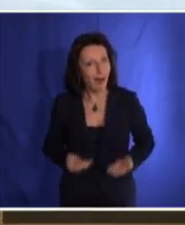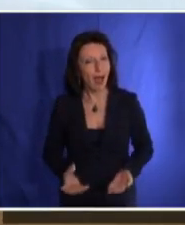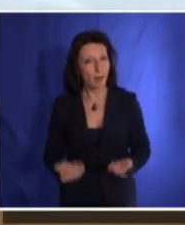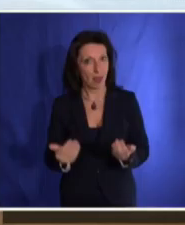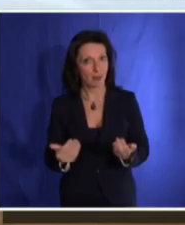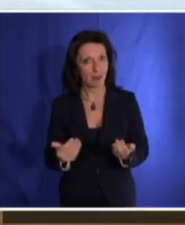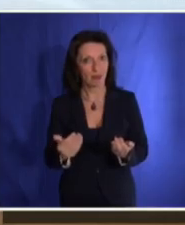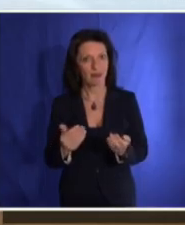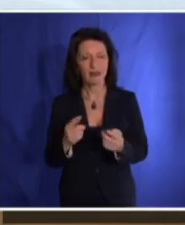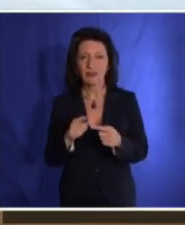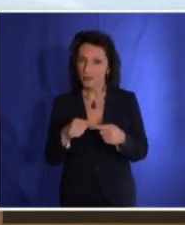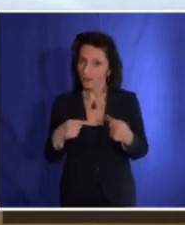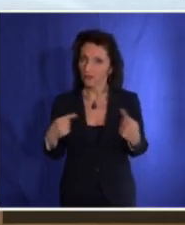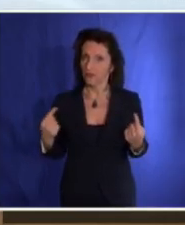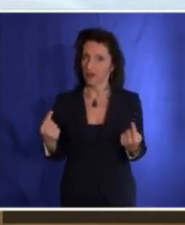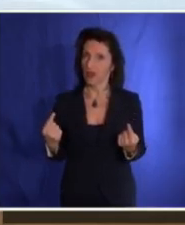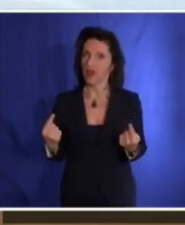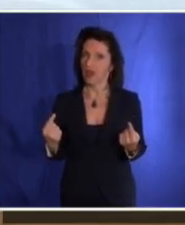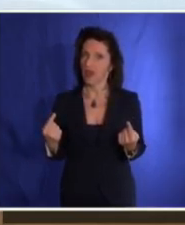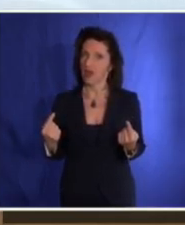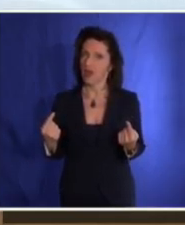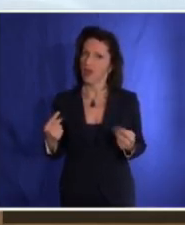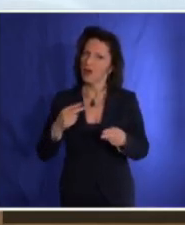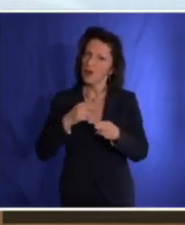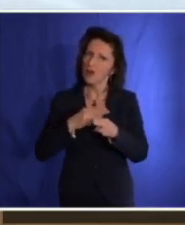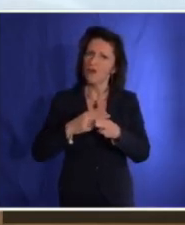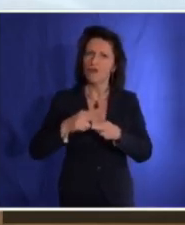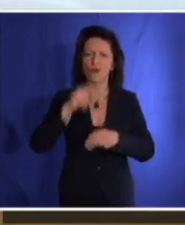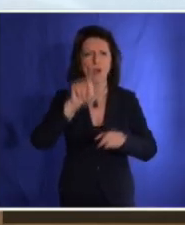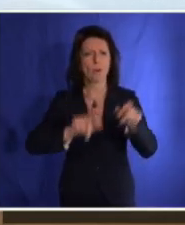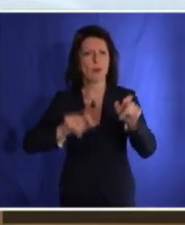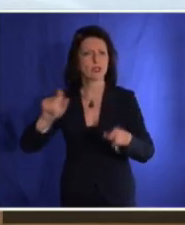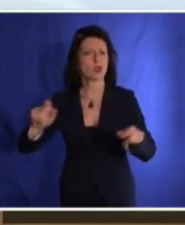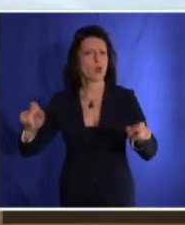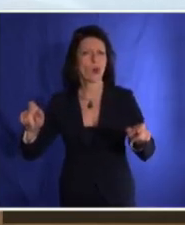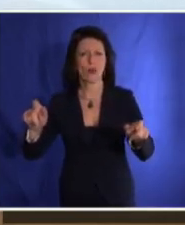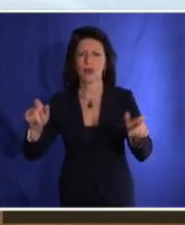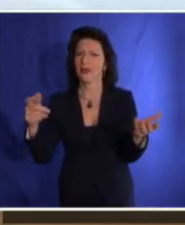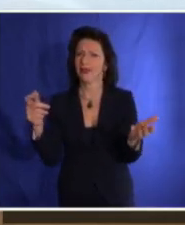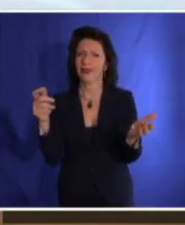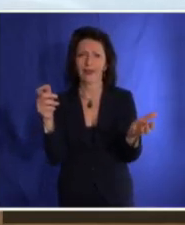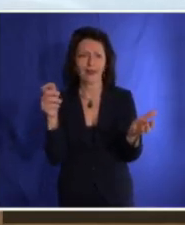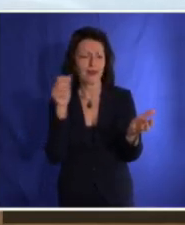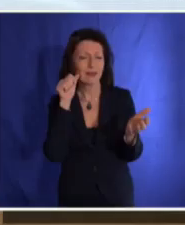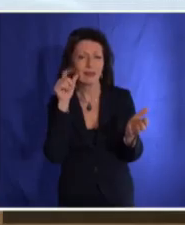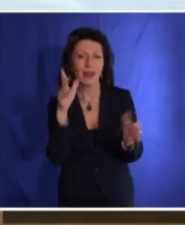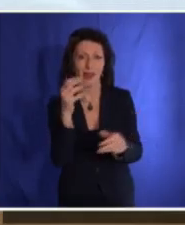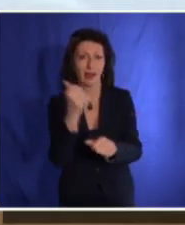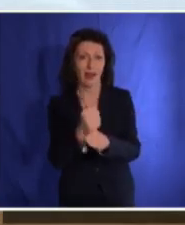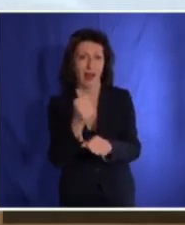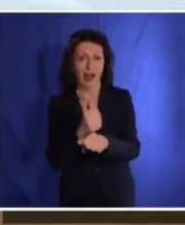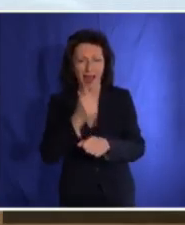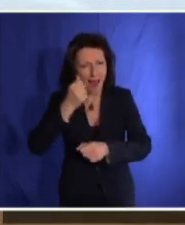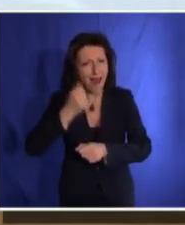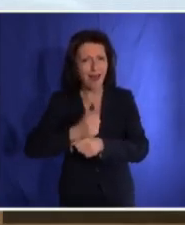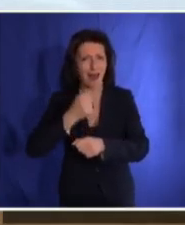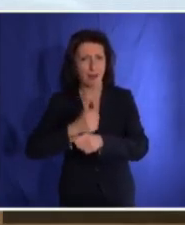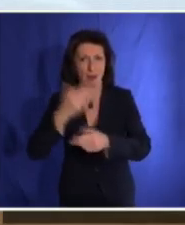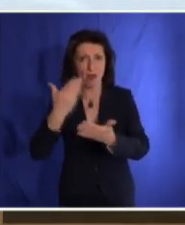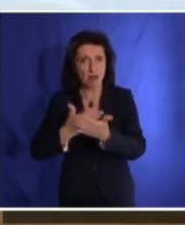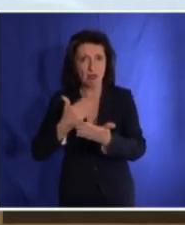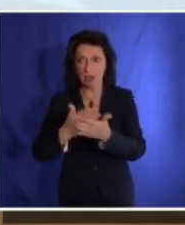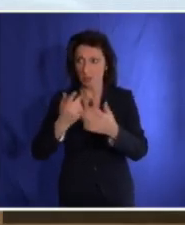Wir sind die Heimat für diejenigen, die mit ihrer täglichen und harten Arbeit den Wohlstand unseres Landes erst möglich